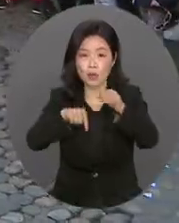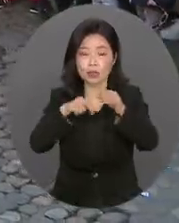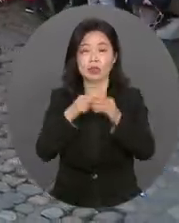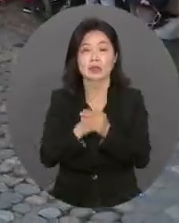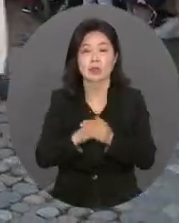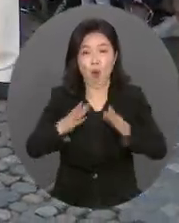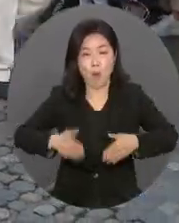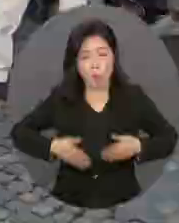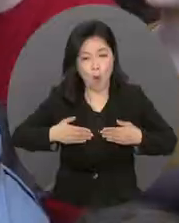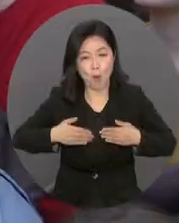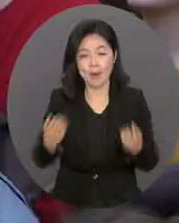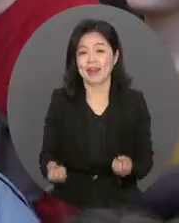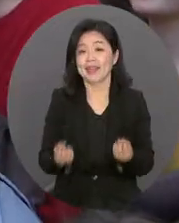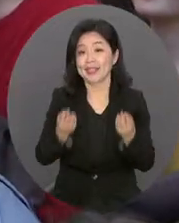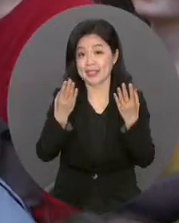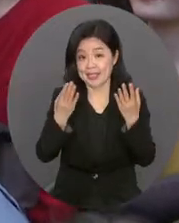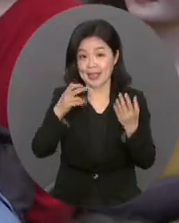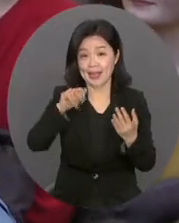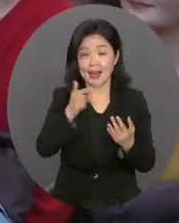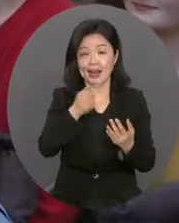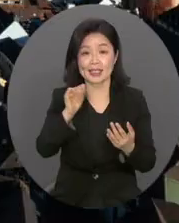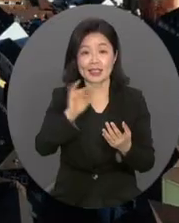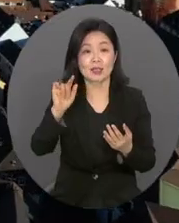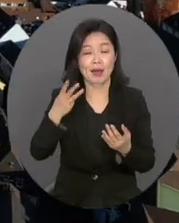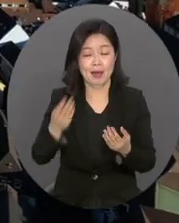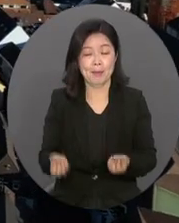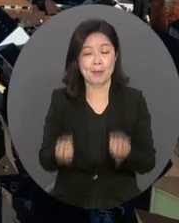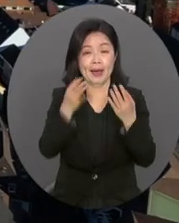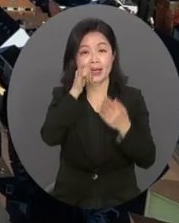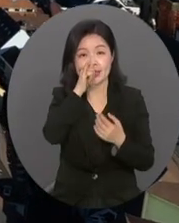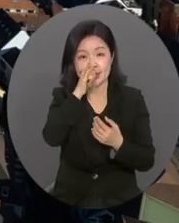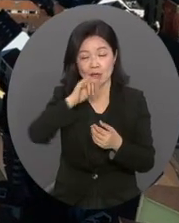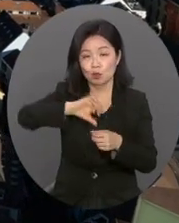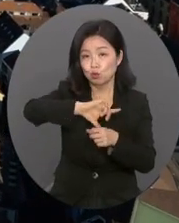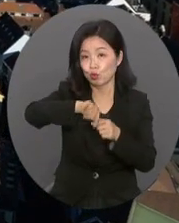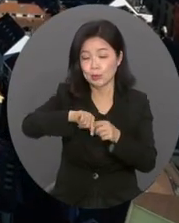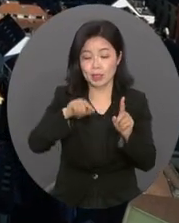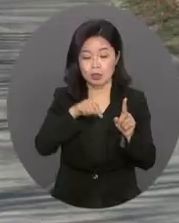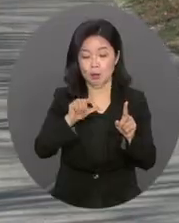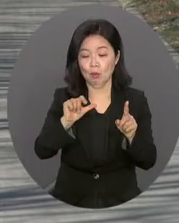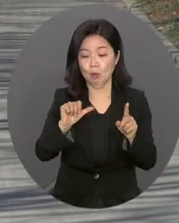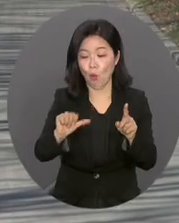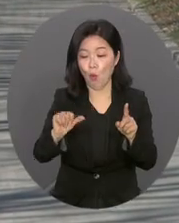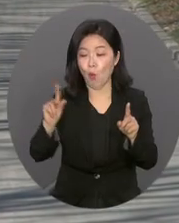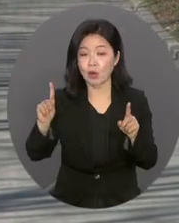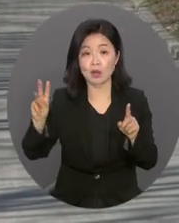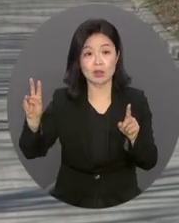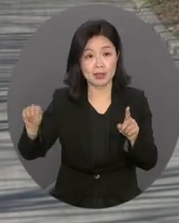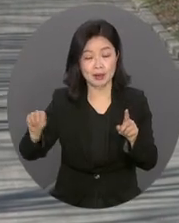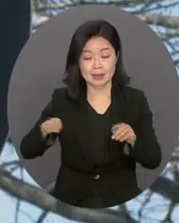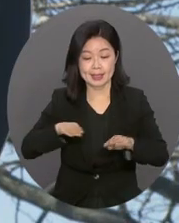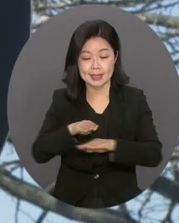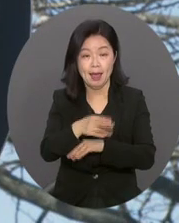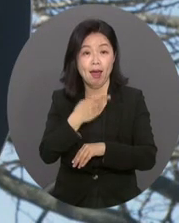반기는 독일 카니발 파싱 축제 인파로 넘쳐납니다. 성당 주변 반경 1.5km의 구도심은 차 없는